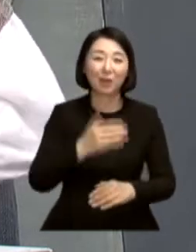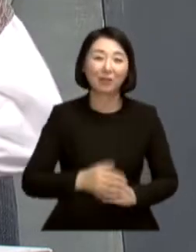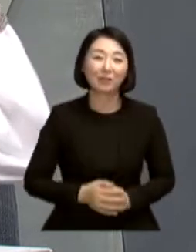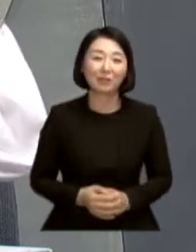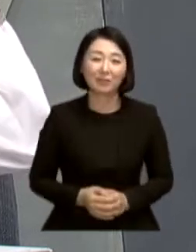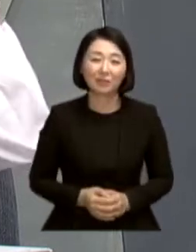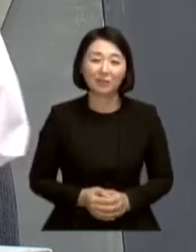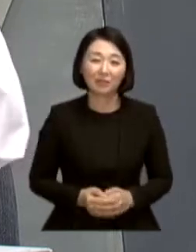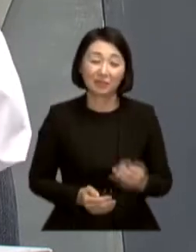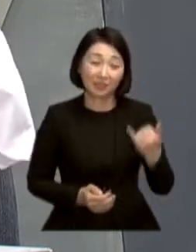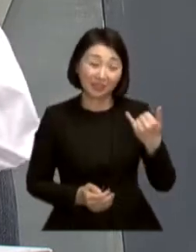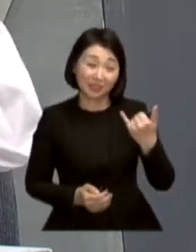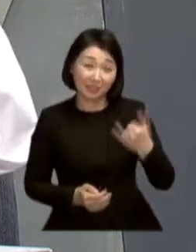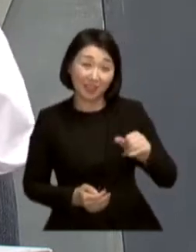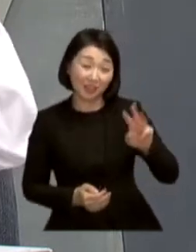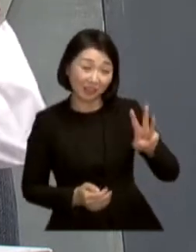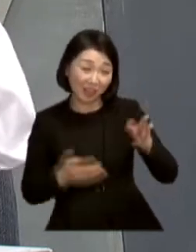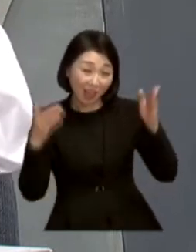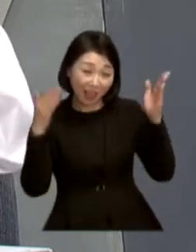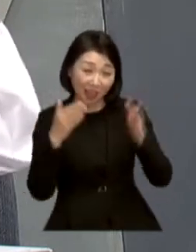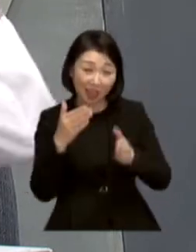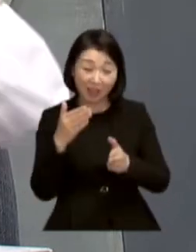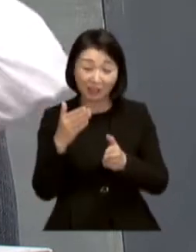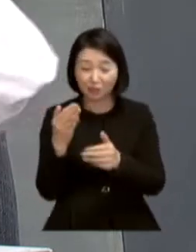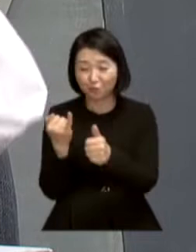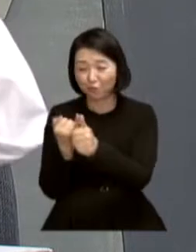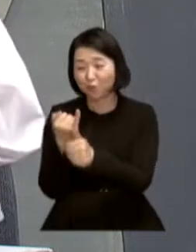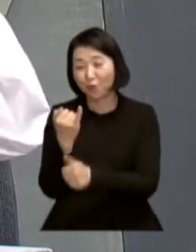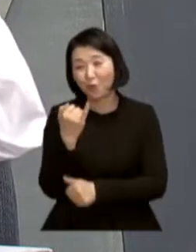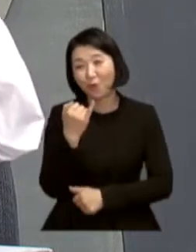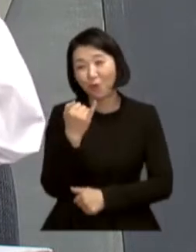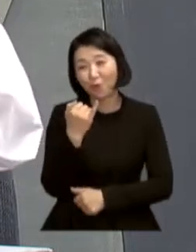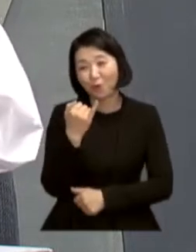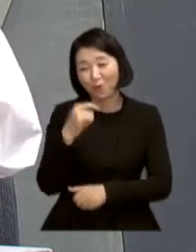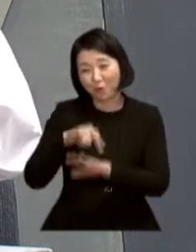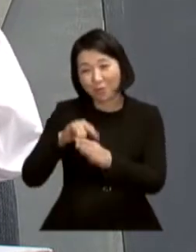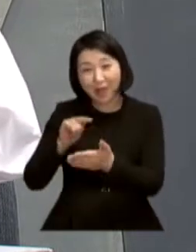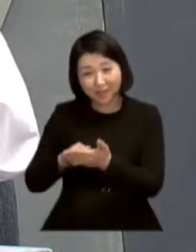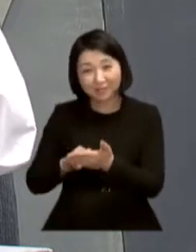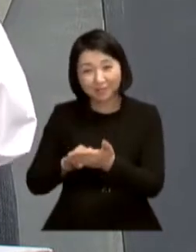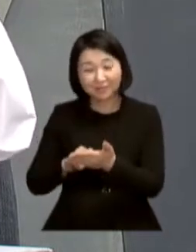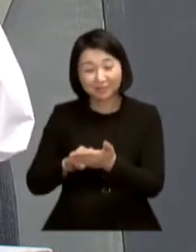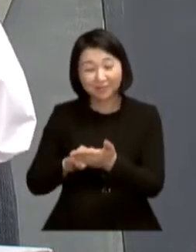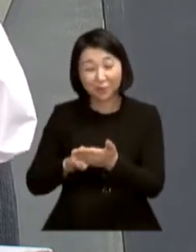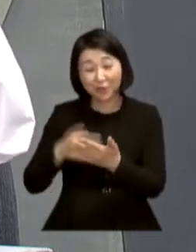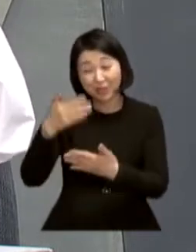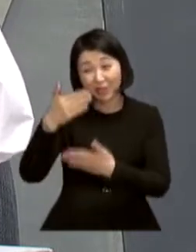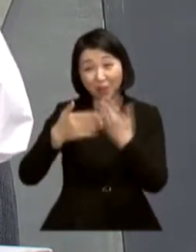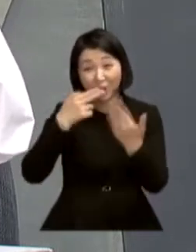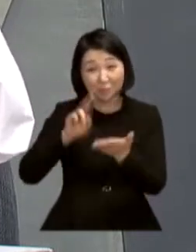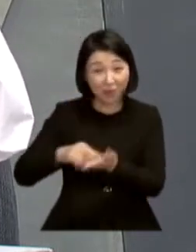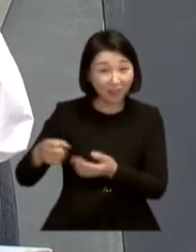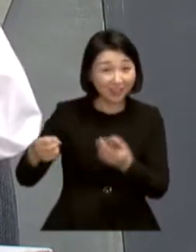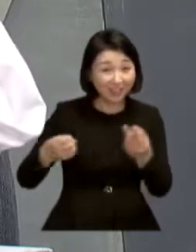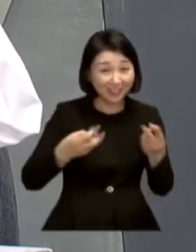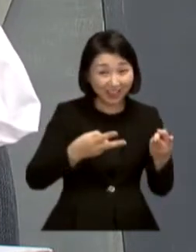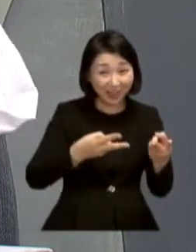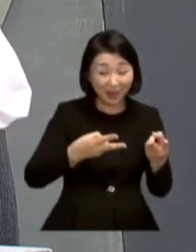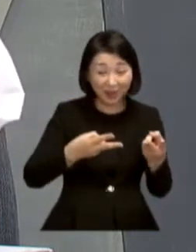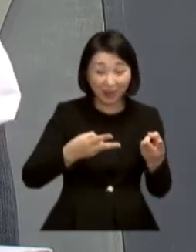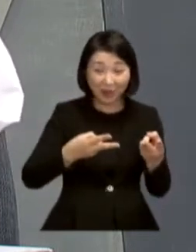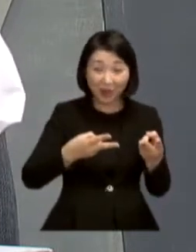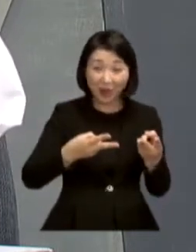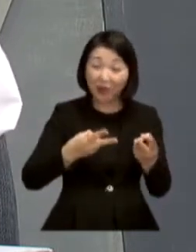사실 자녀들을 향한 두 분의 마음을 이제 뭐 항상 또 전해 주시겠지만 오늘 영상 편지로 자제분들에게